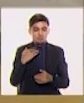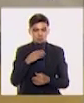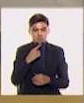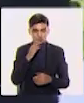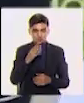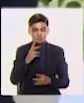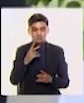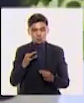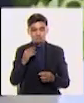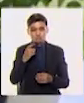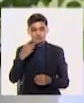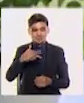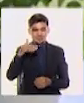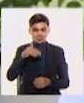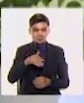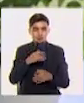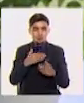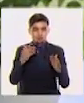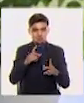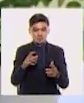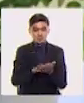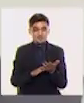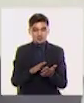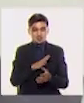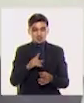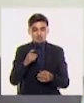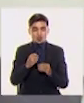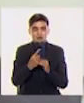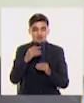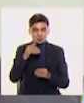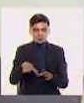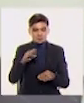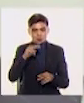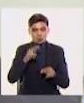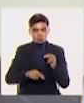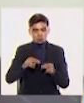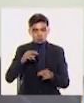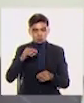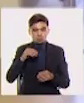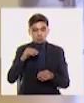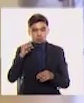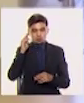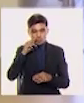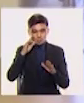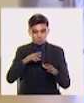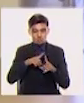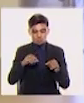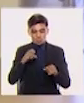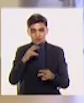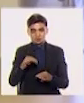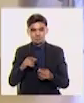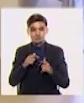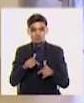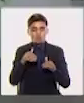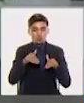аса талапкер өтініш берген, оның 111 мыңнан астамы мектеп бітірушілер. Олар барлығы 5 пән бойынша тест тапсырады, оның үшеуі міндетті,